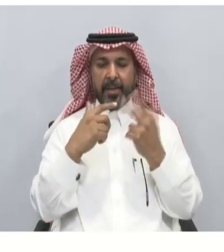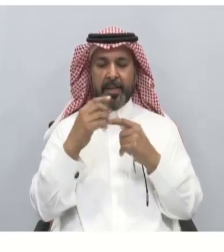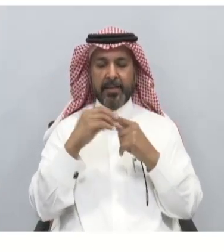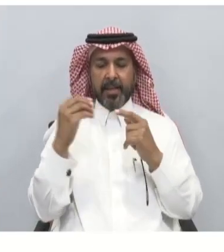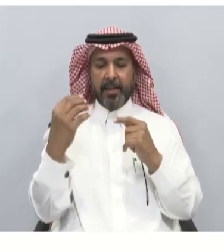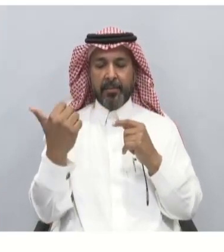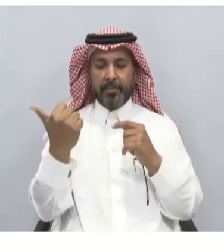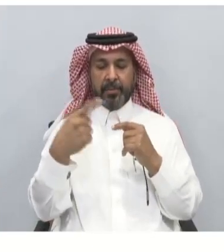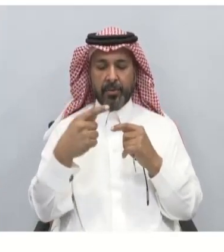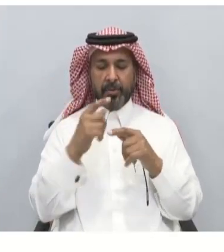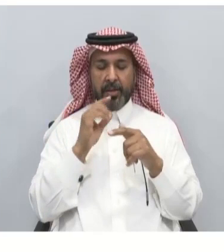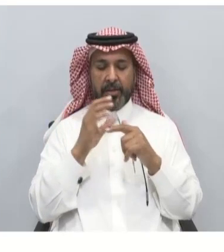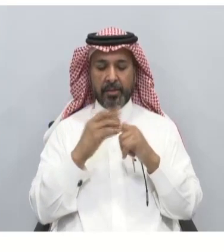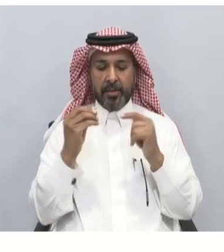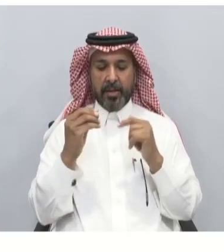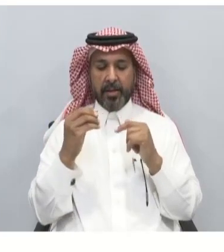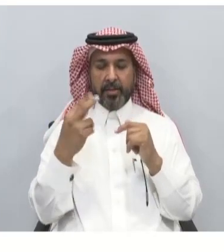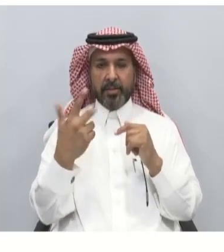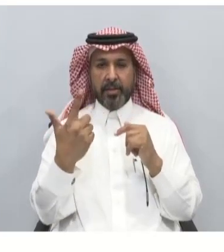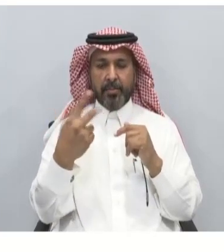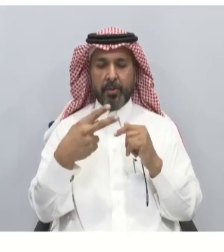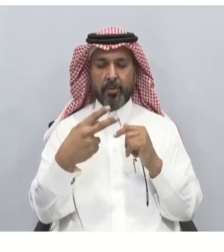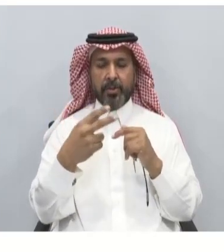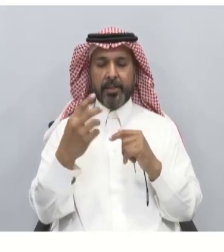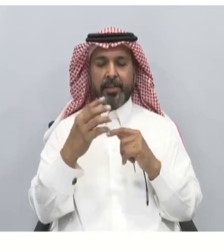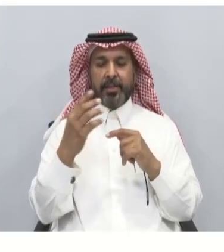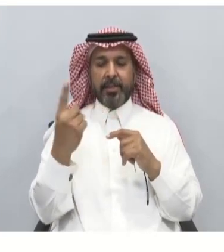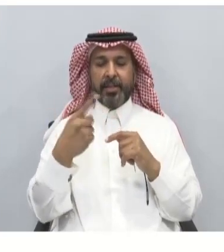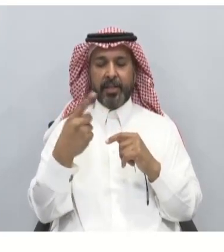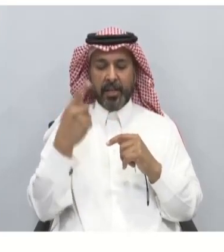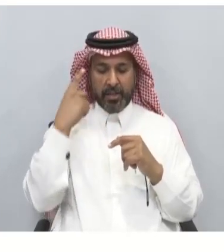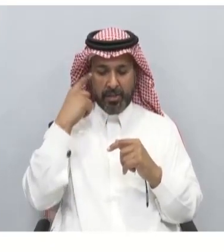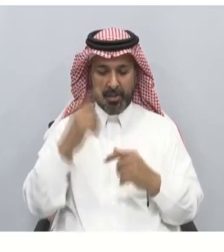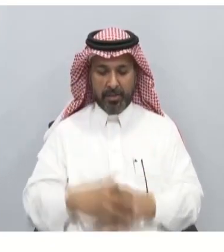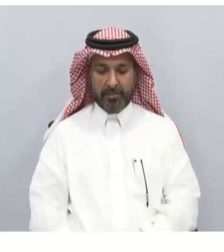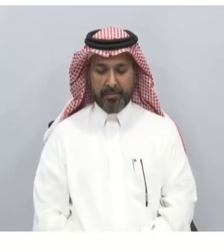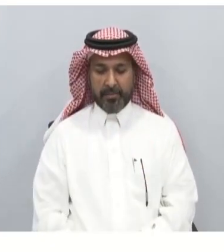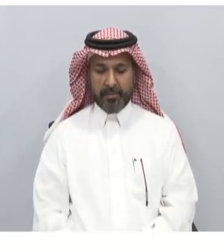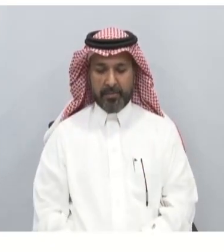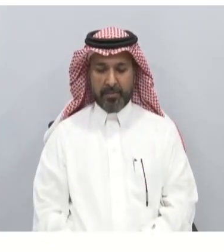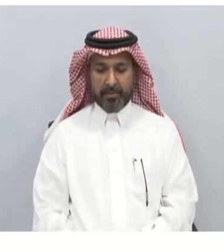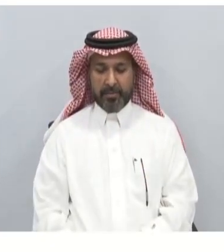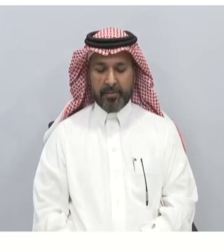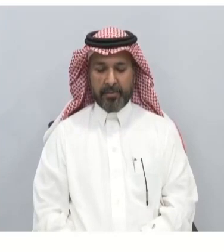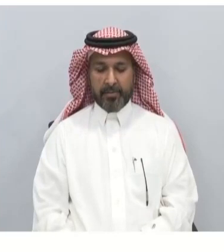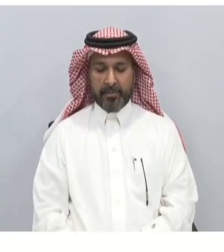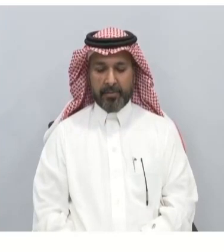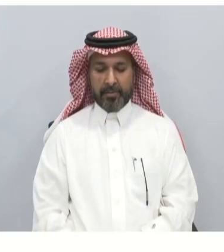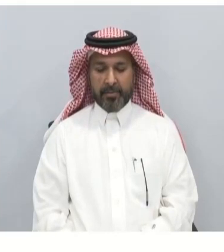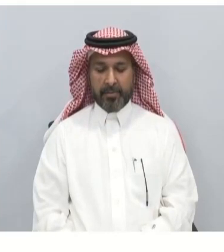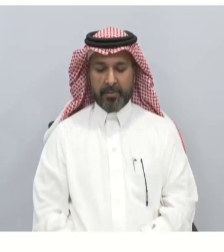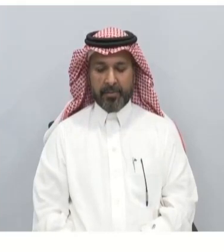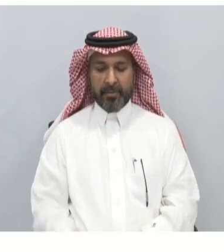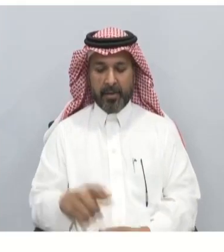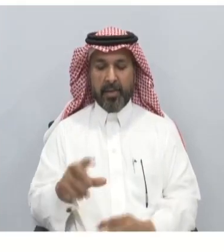راح يعطيني القيمة 11. طبعا واضح ان المتتابعة هنا تناقصية تتناقص. هل هذه